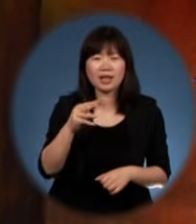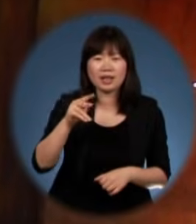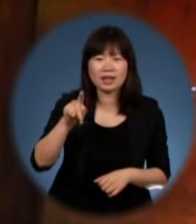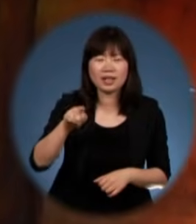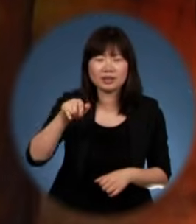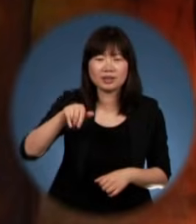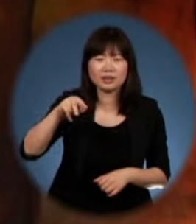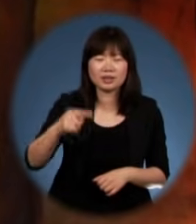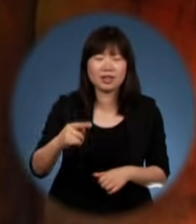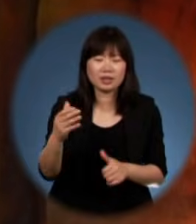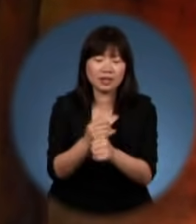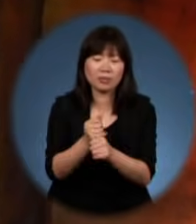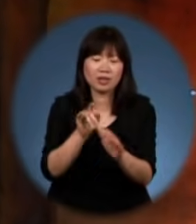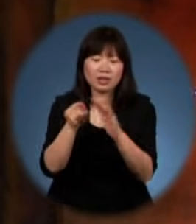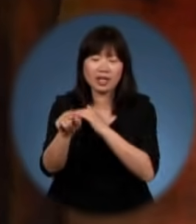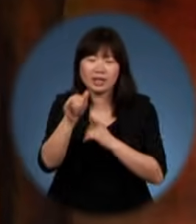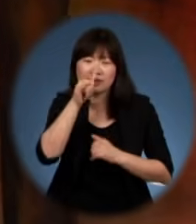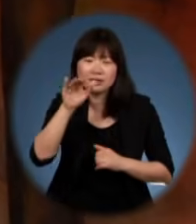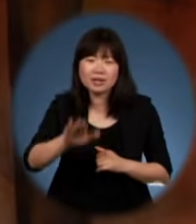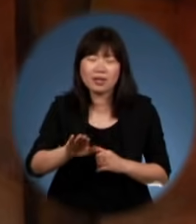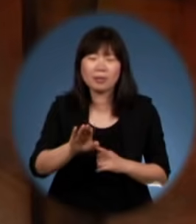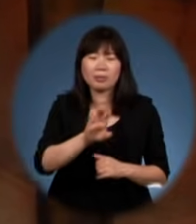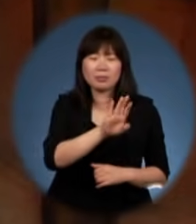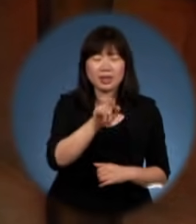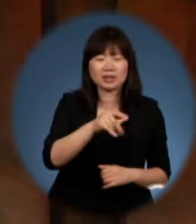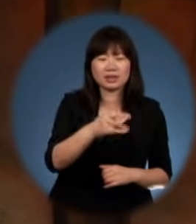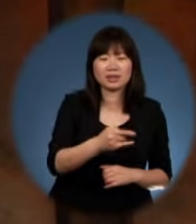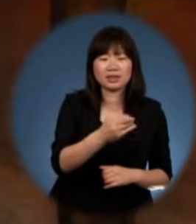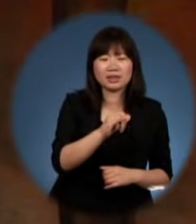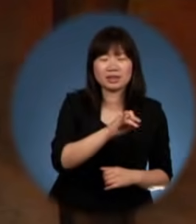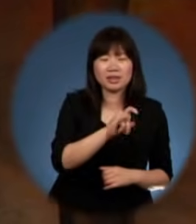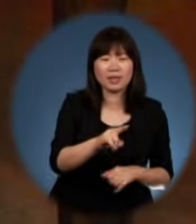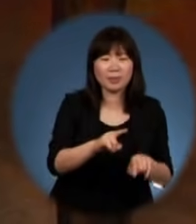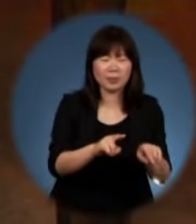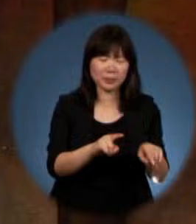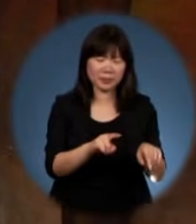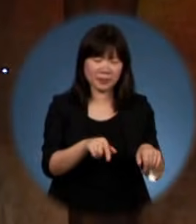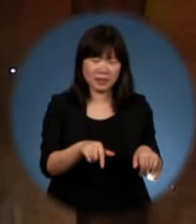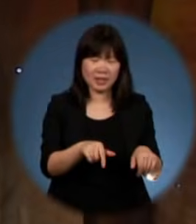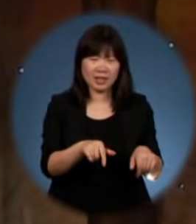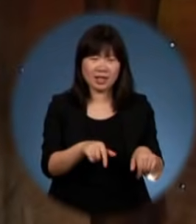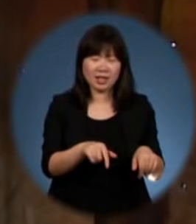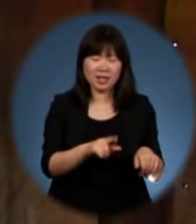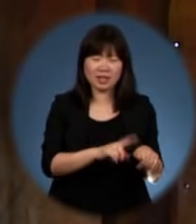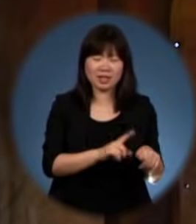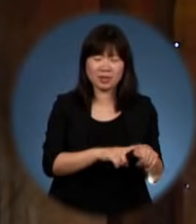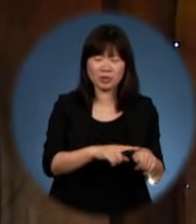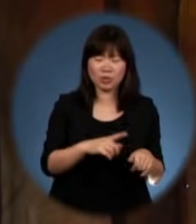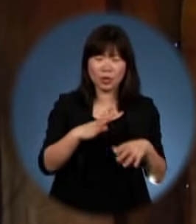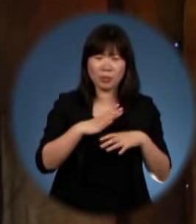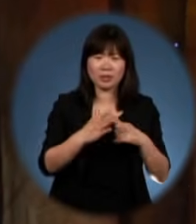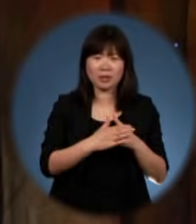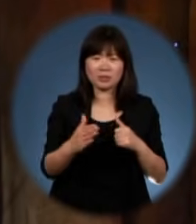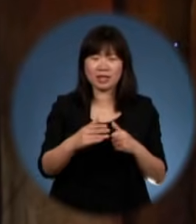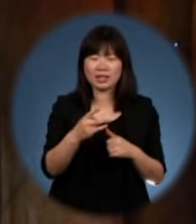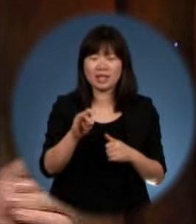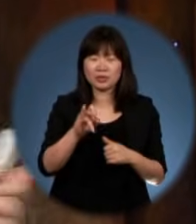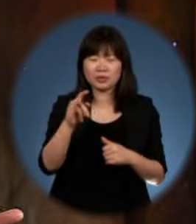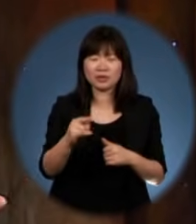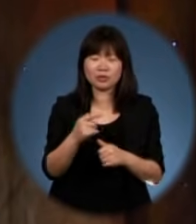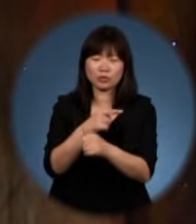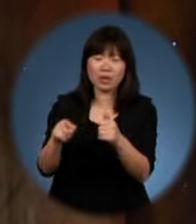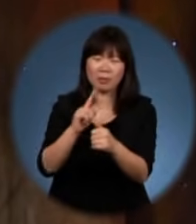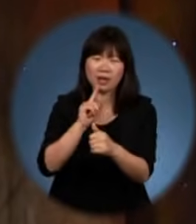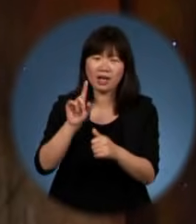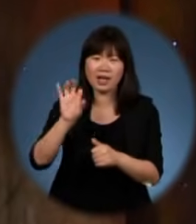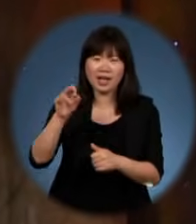그 박테리아 이에 그 수령이 겁이 나니까 죽여버립니다 다리우스 써요 예 a 상대로